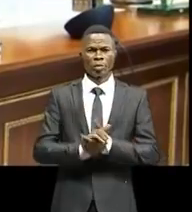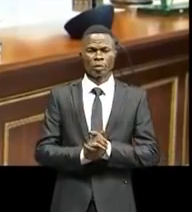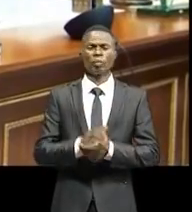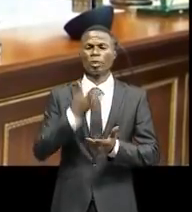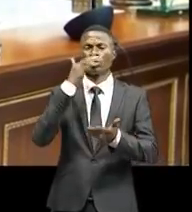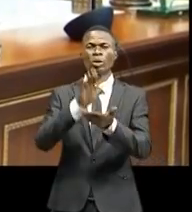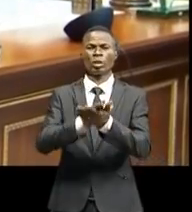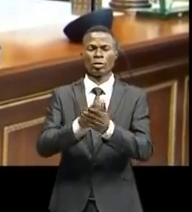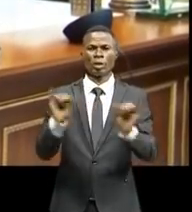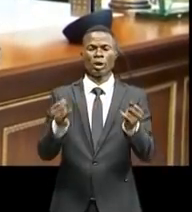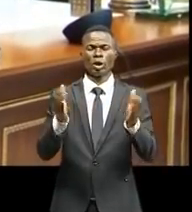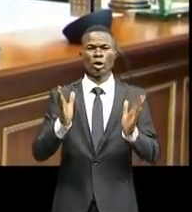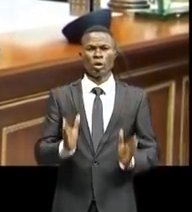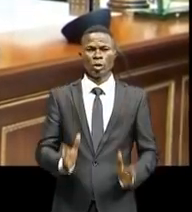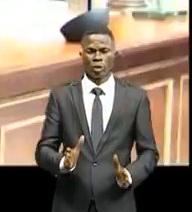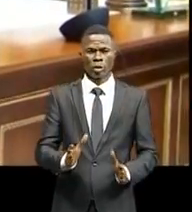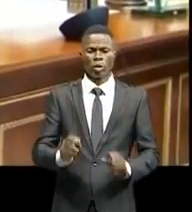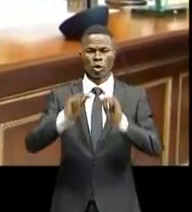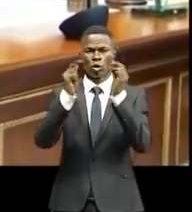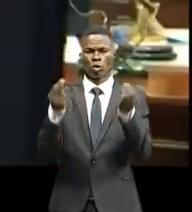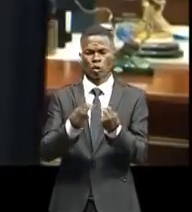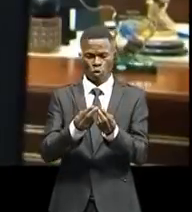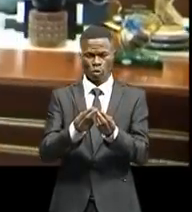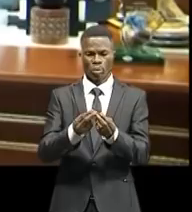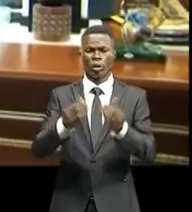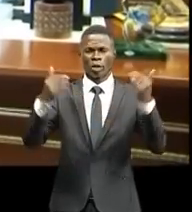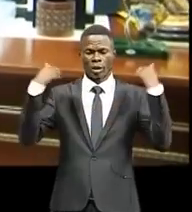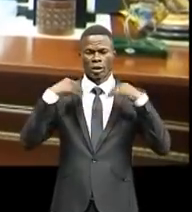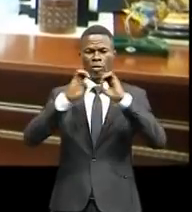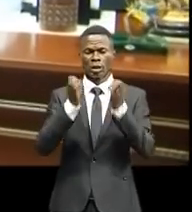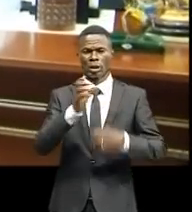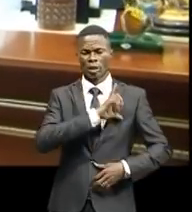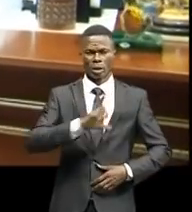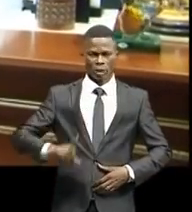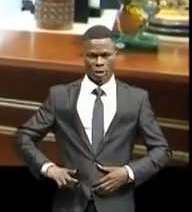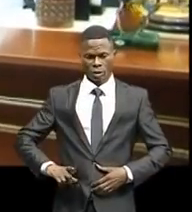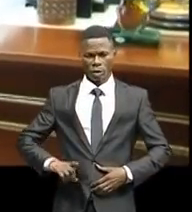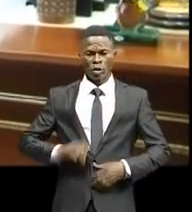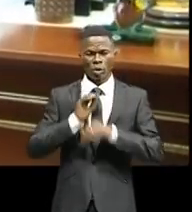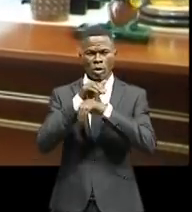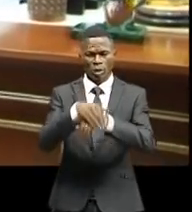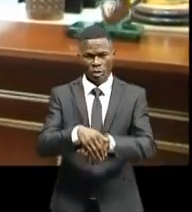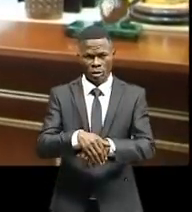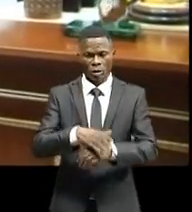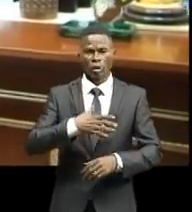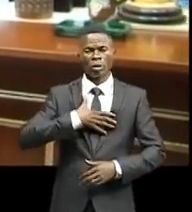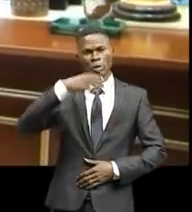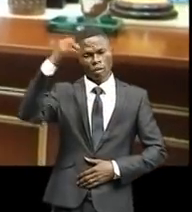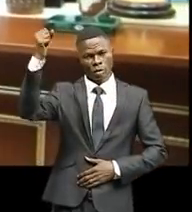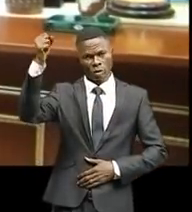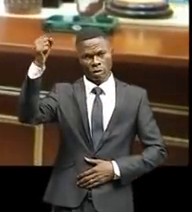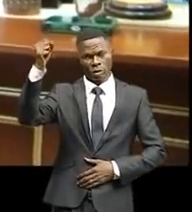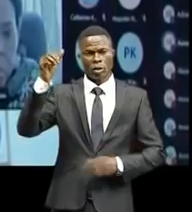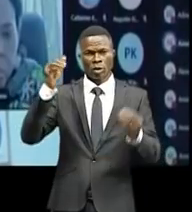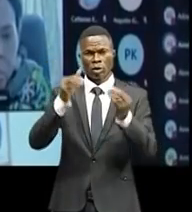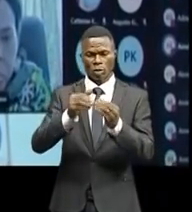a félicité les joueurs, le staff de l'équipe et toutes les parties prenantes qui ont concouru à notre éclatante victoire face